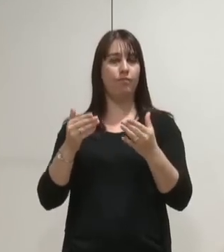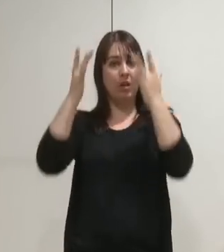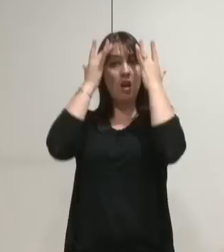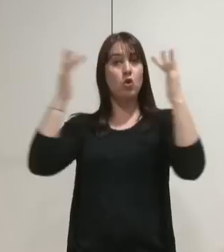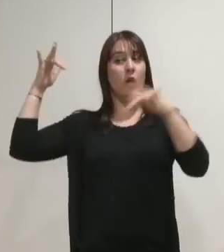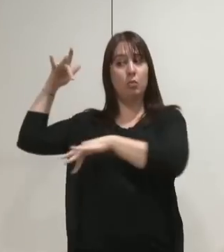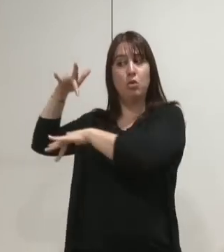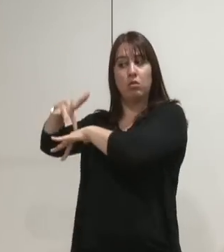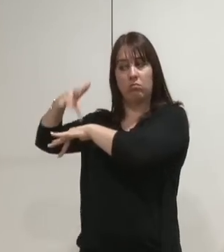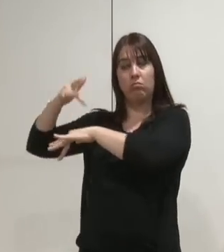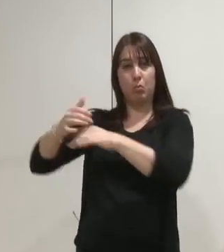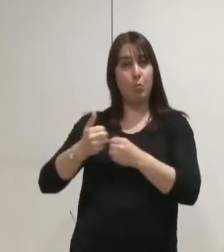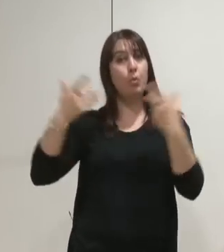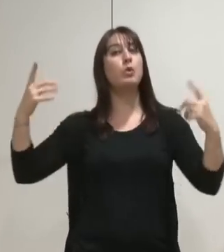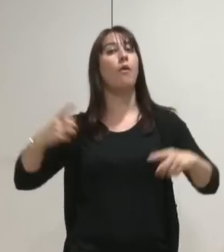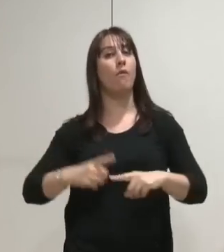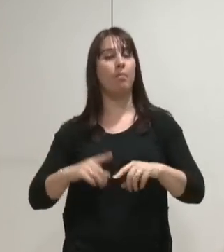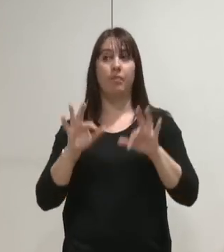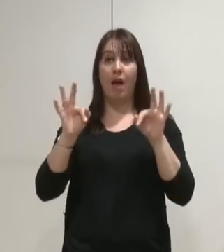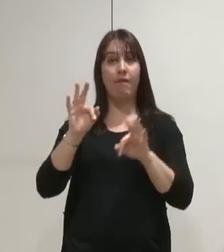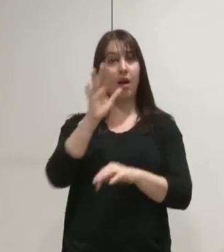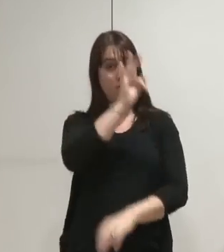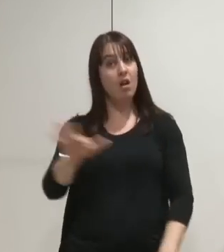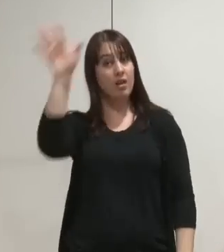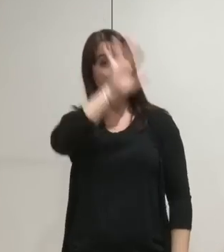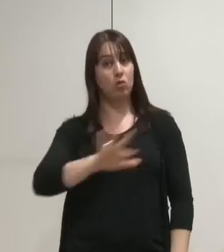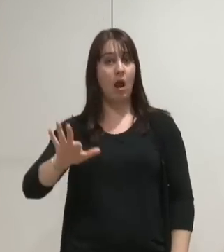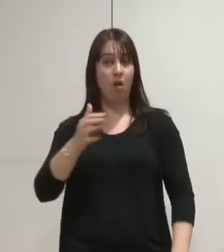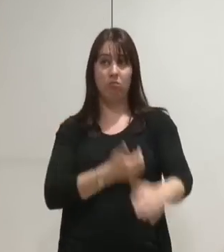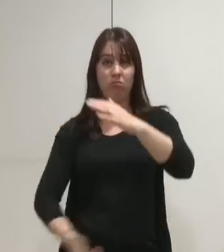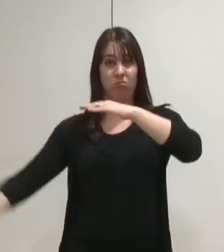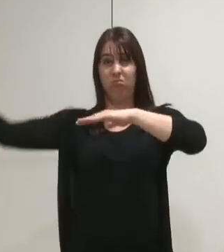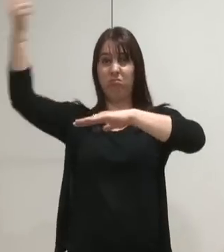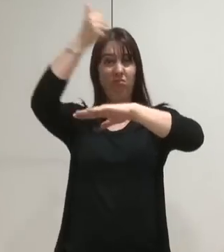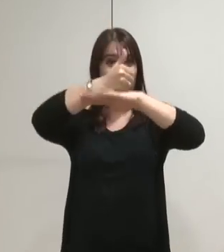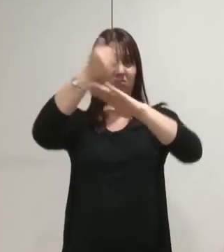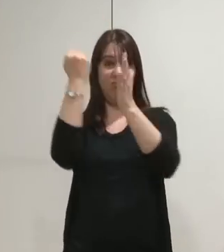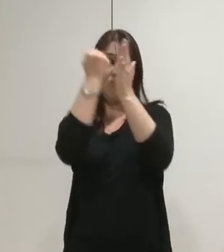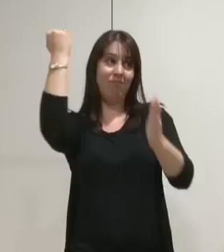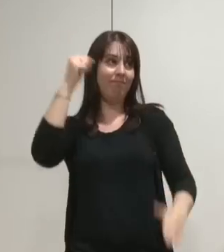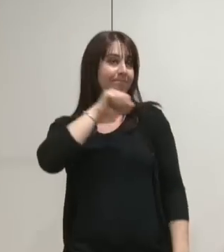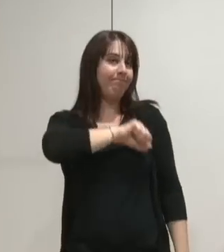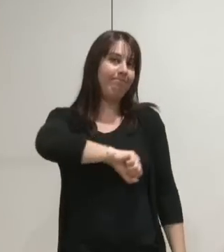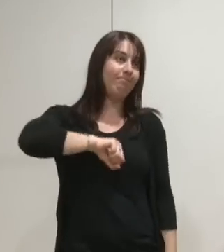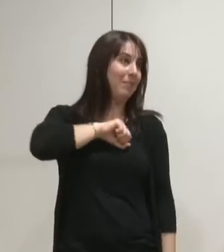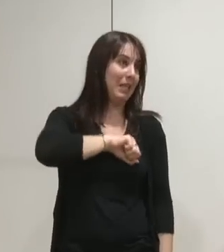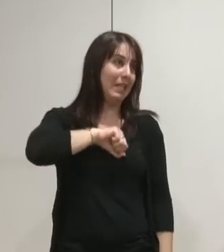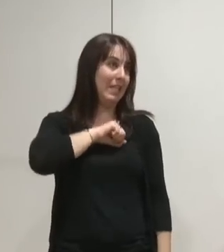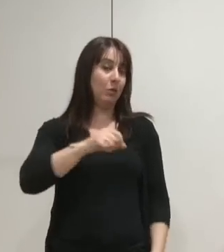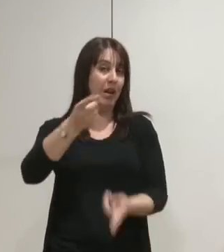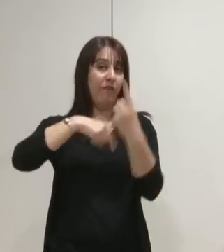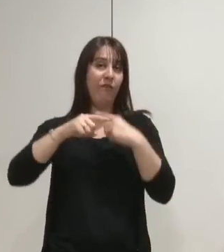multiple d'abord une jurisprudence nationale qui a été validée au plus haut niveau je suis désolé elle va peut-être vous